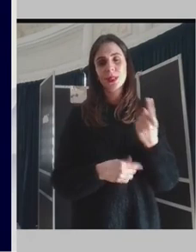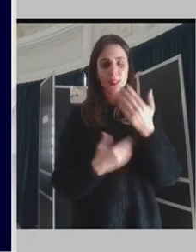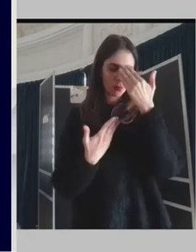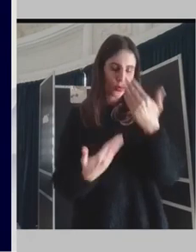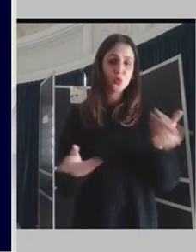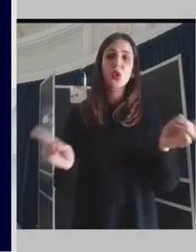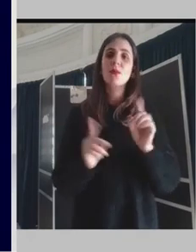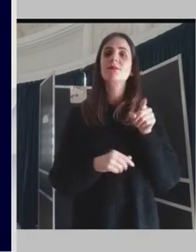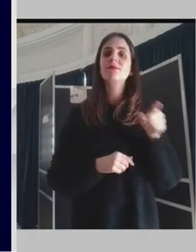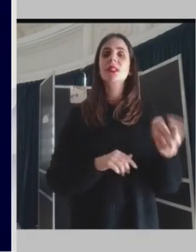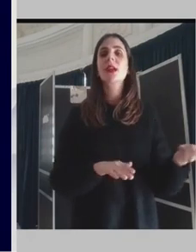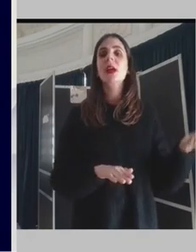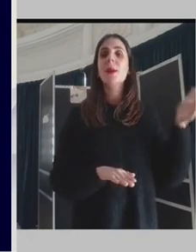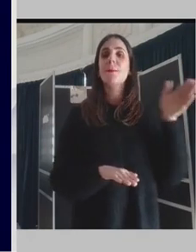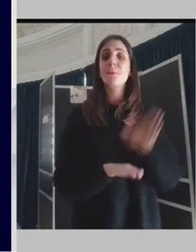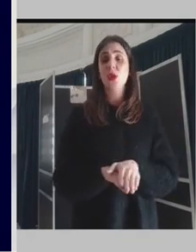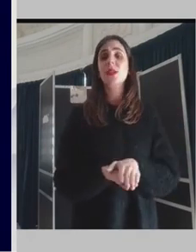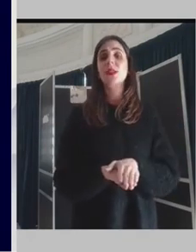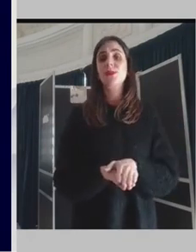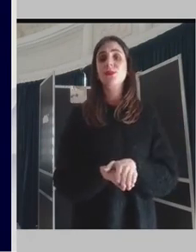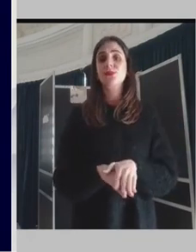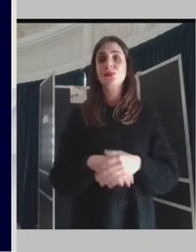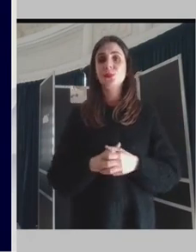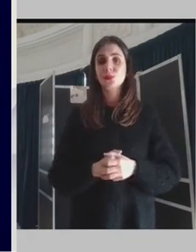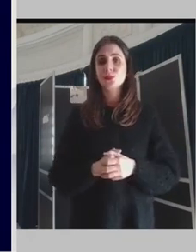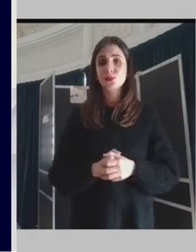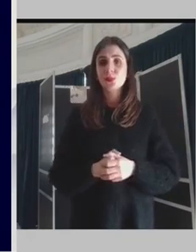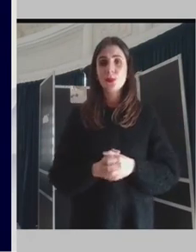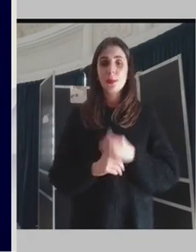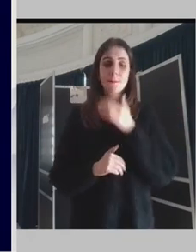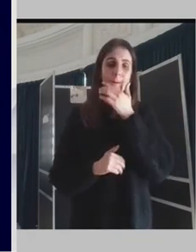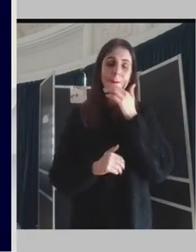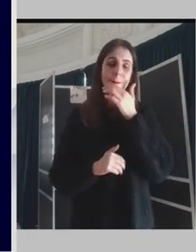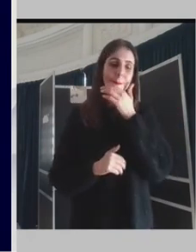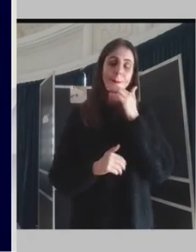è morta per questo. Quindi, oltre